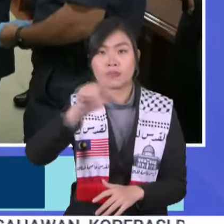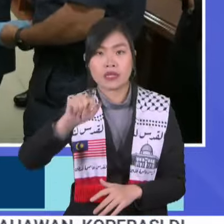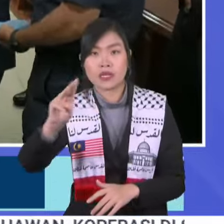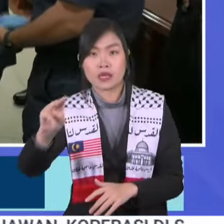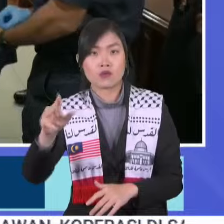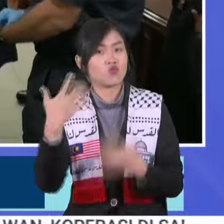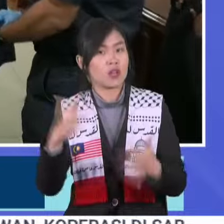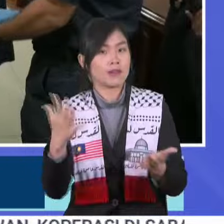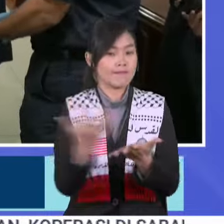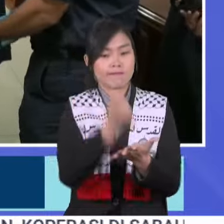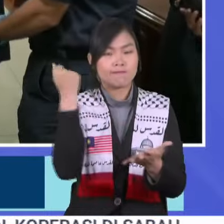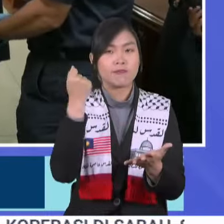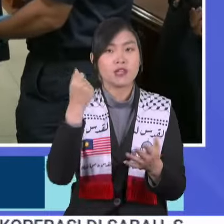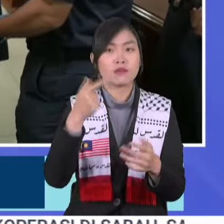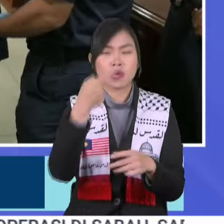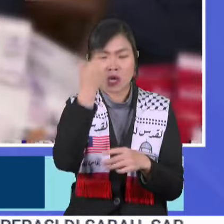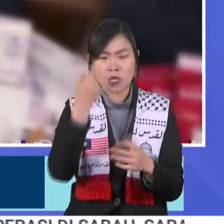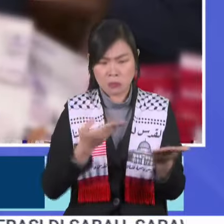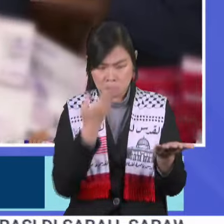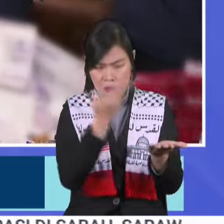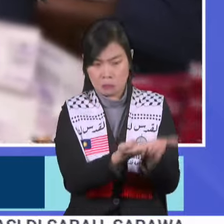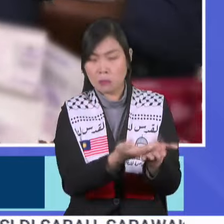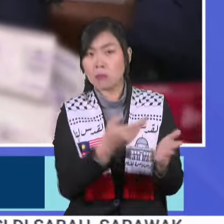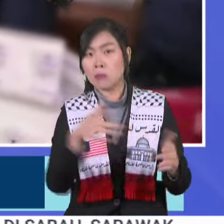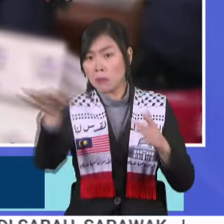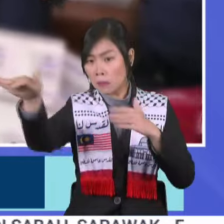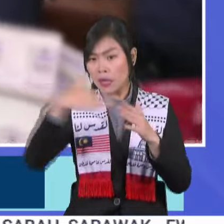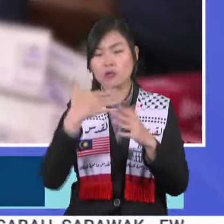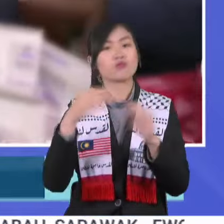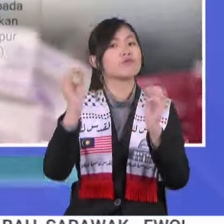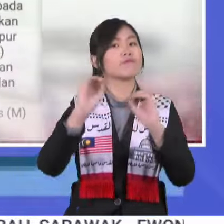kerana gagal mengemukakan bukti pengimportan.